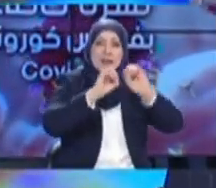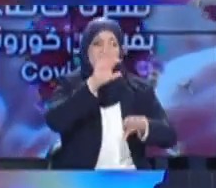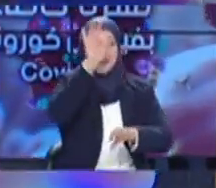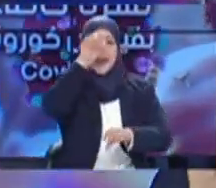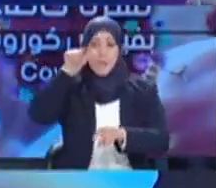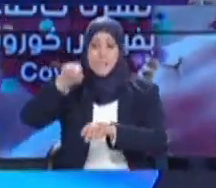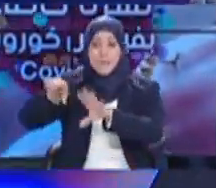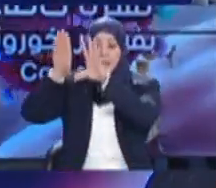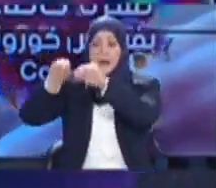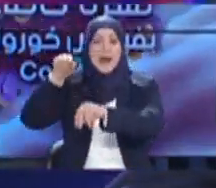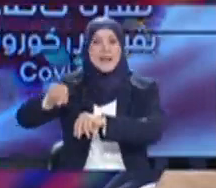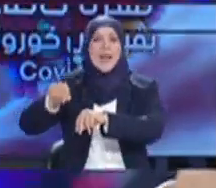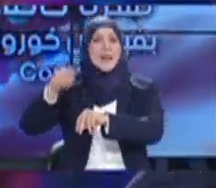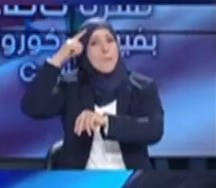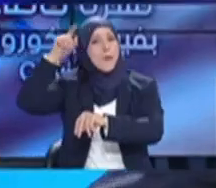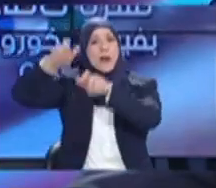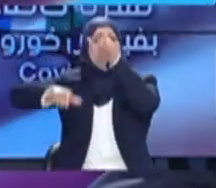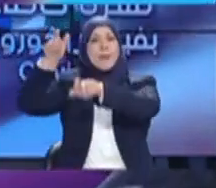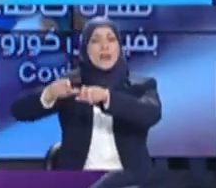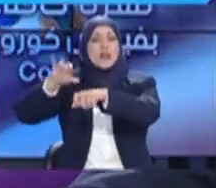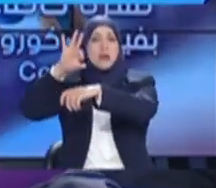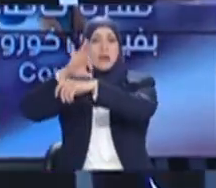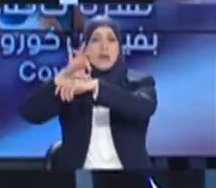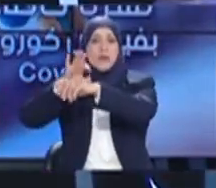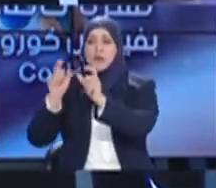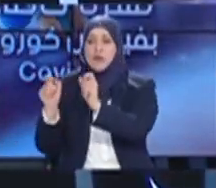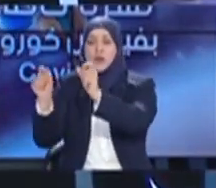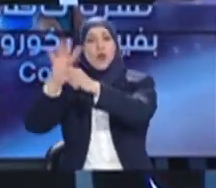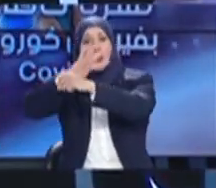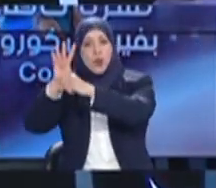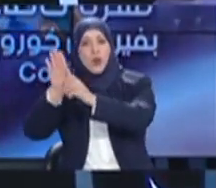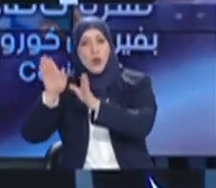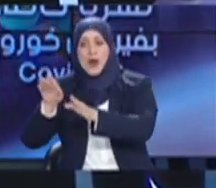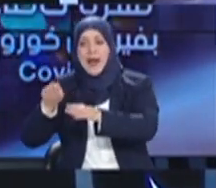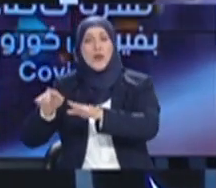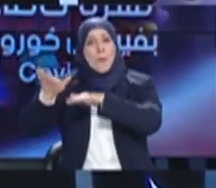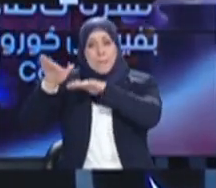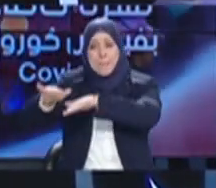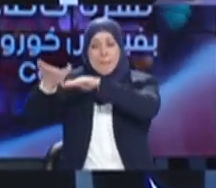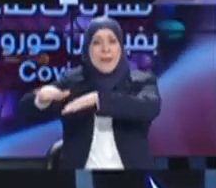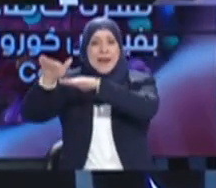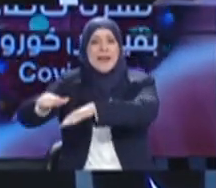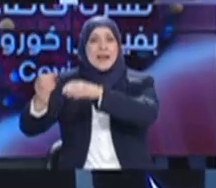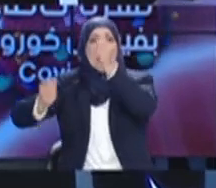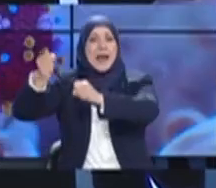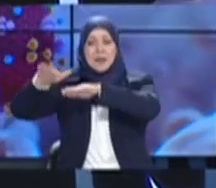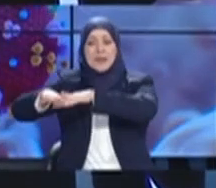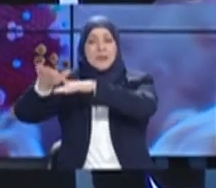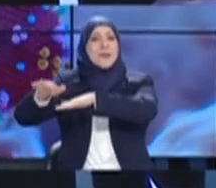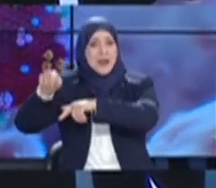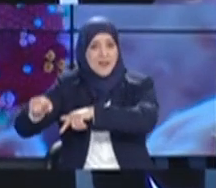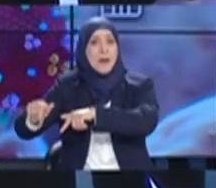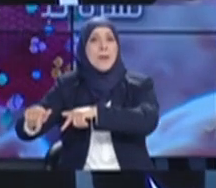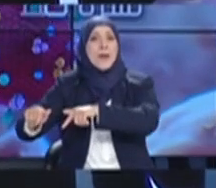هو الواجهه الاولانيه. الواجهه كيفاش باش يقع؟ خاطر عنده باركينج زاد كبير، ومشكورين الناس اللي عاونوا الكل. عندنا